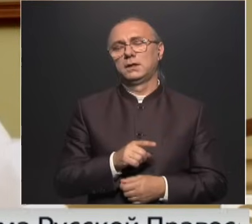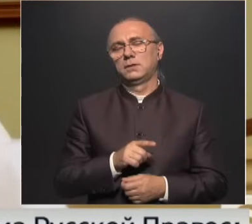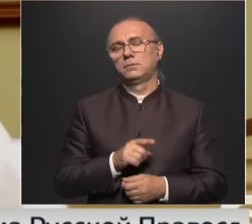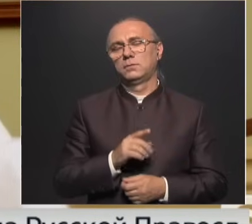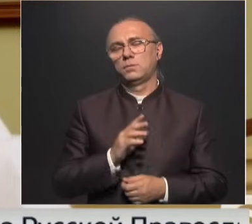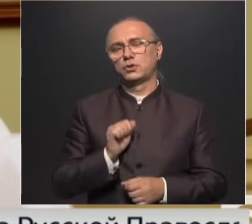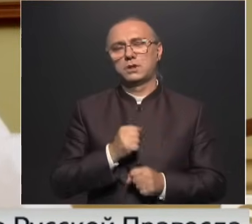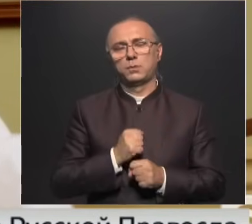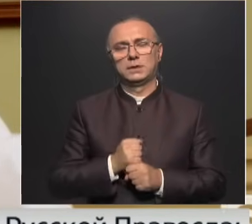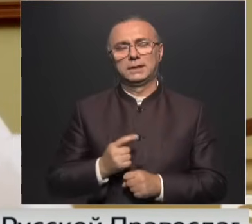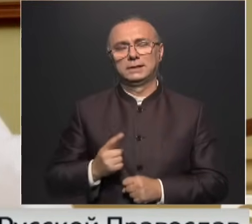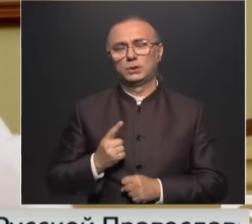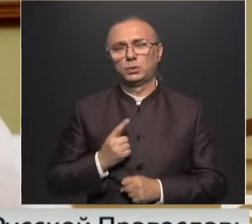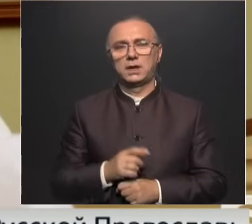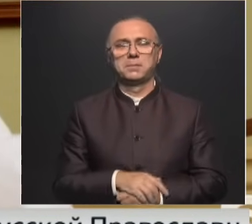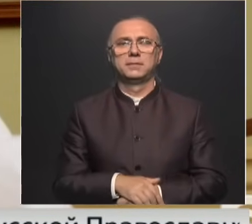может